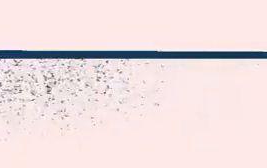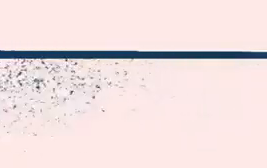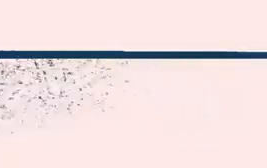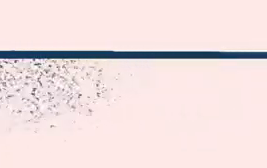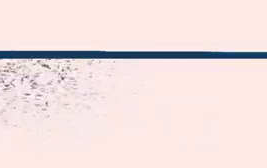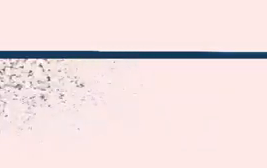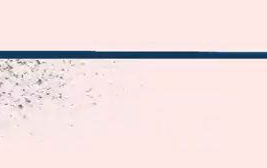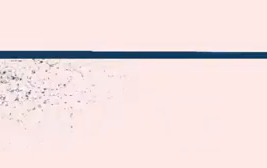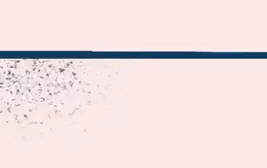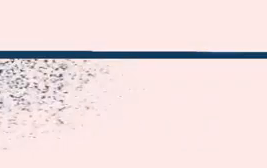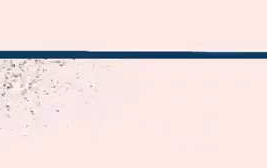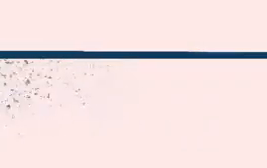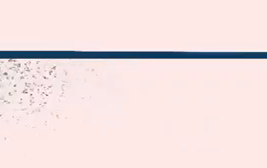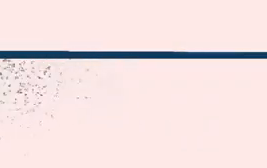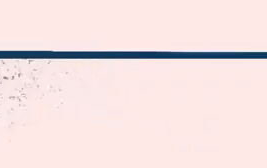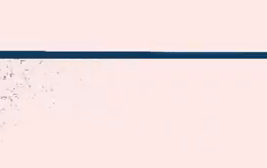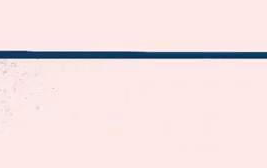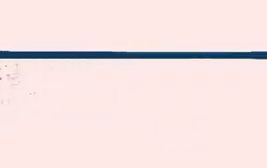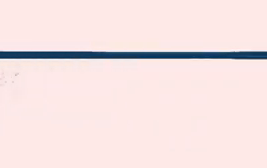Nous sommes tous différents.